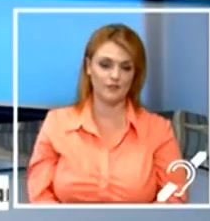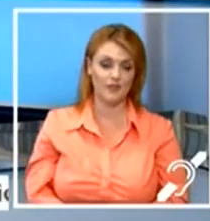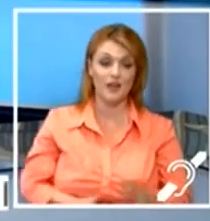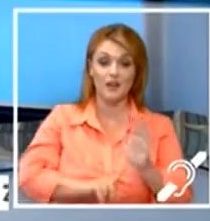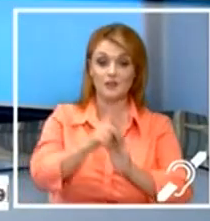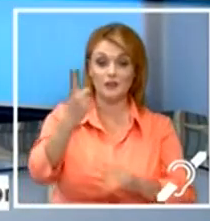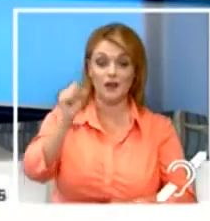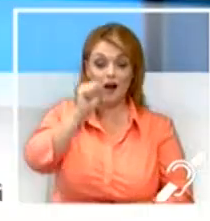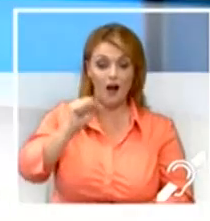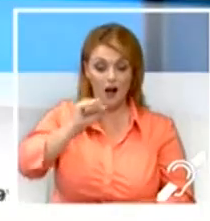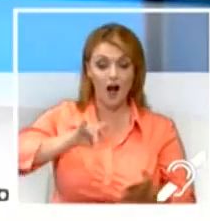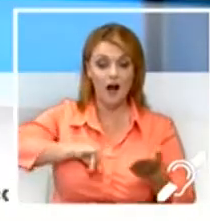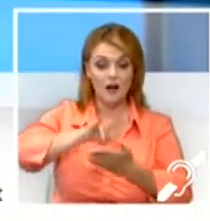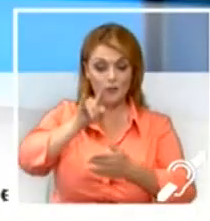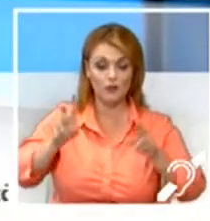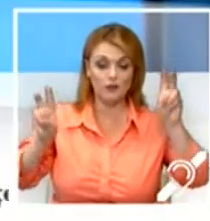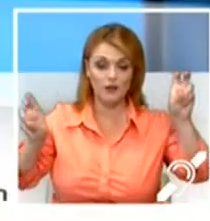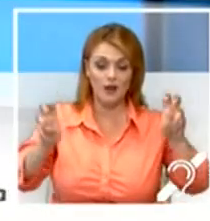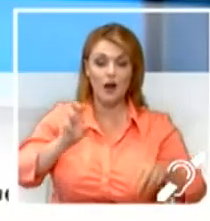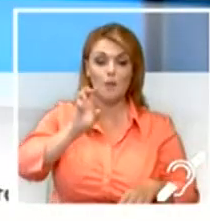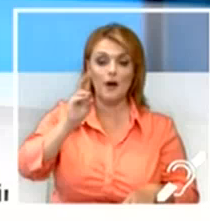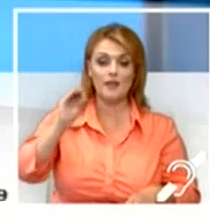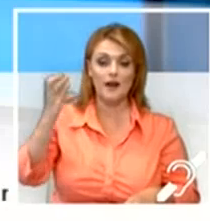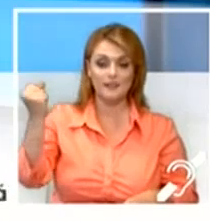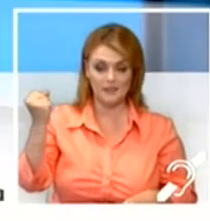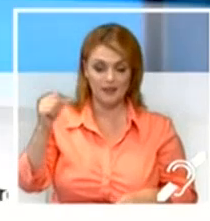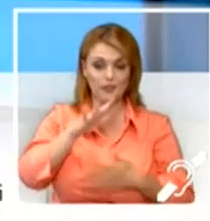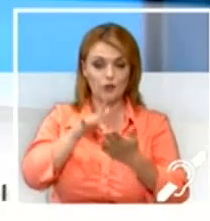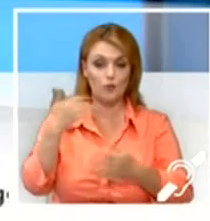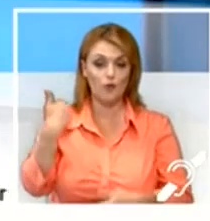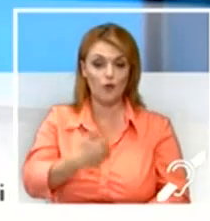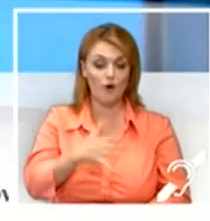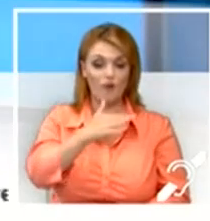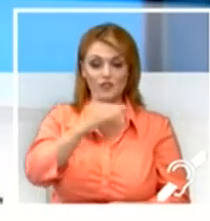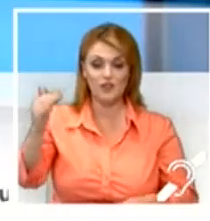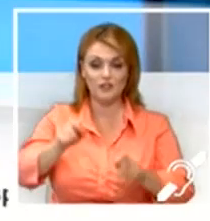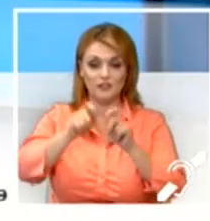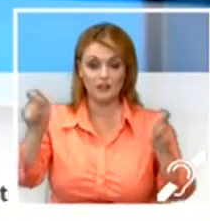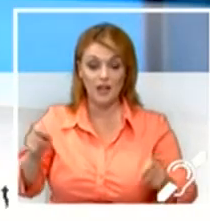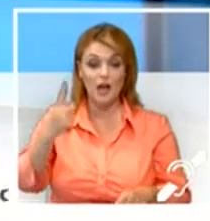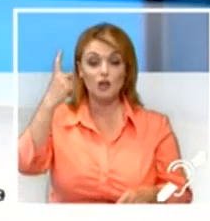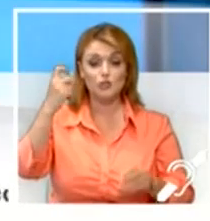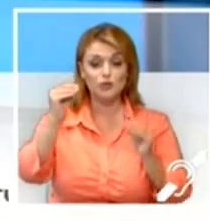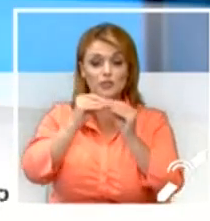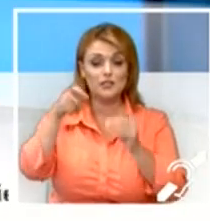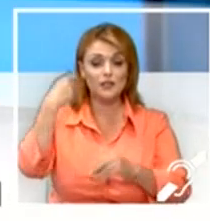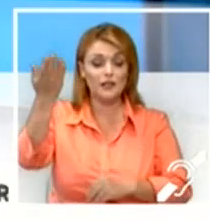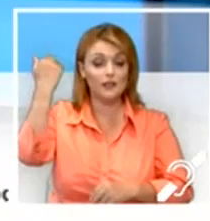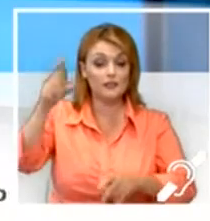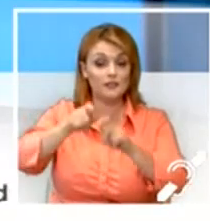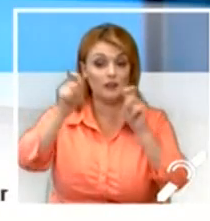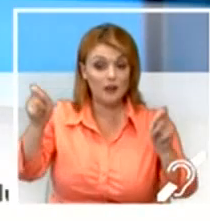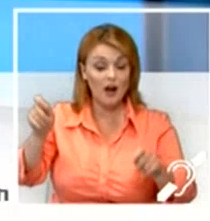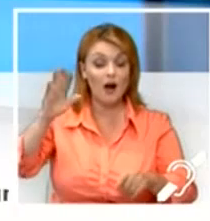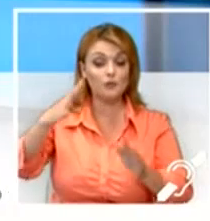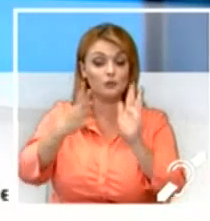Din 1 august, aeroportul Băneasa din București își deschide oficial porțile. La 110 ani de când a fost înființat și ceva mai bine de